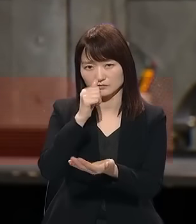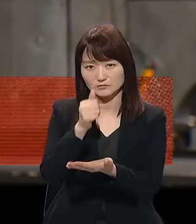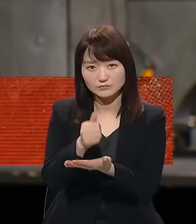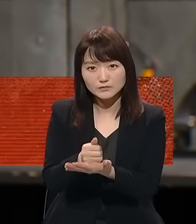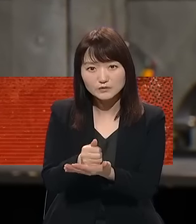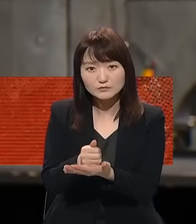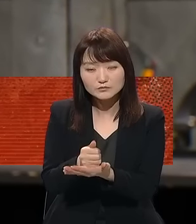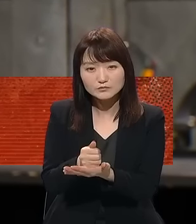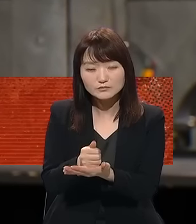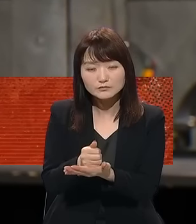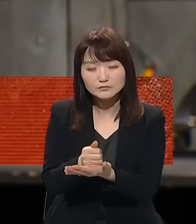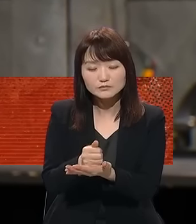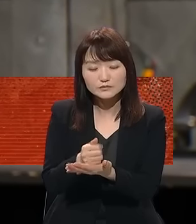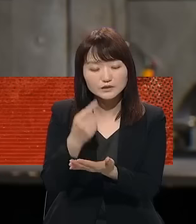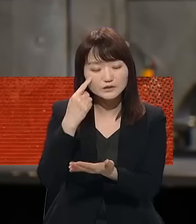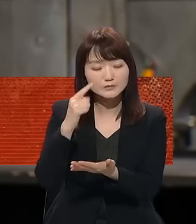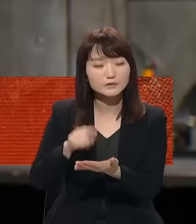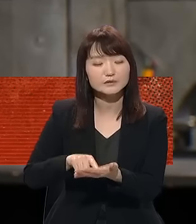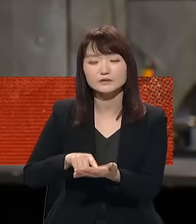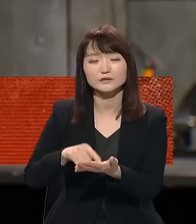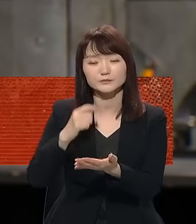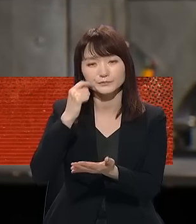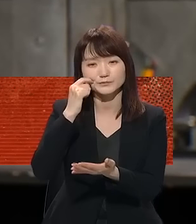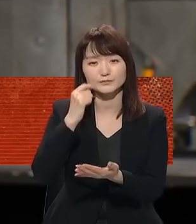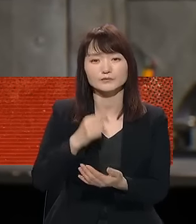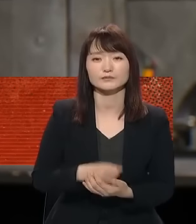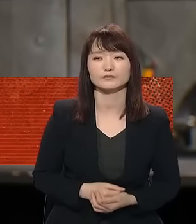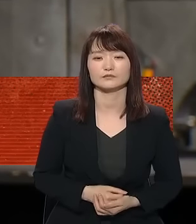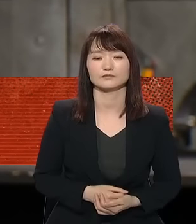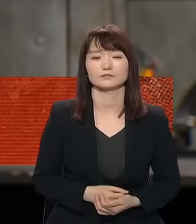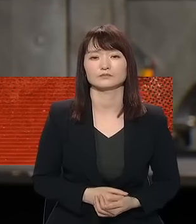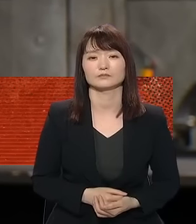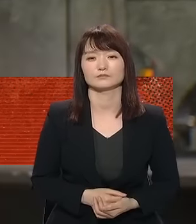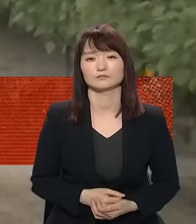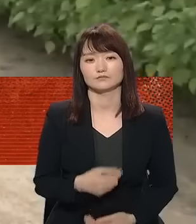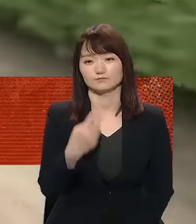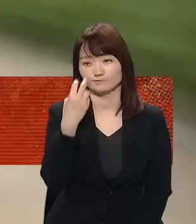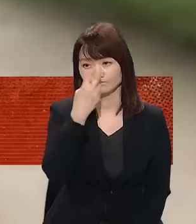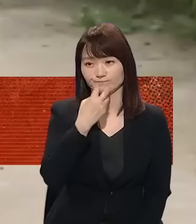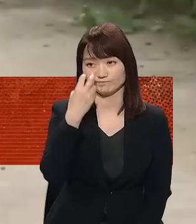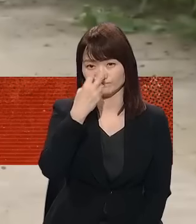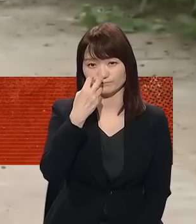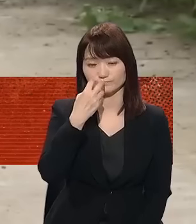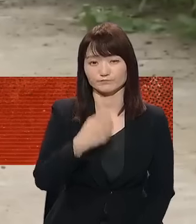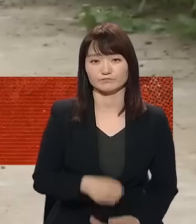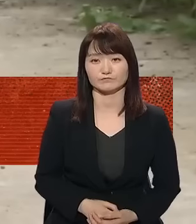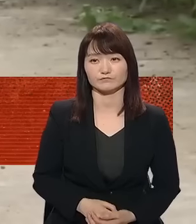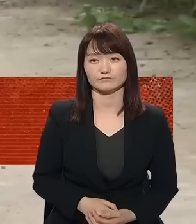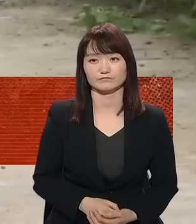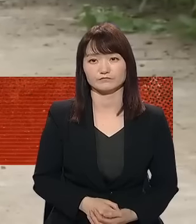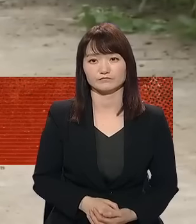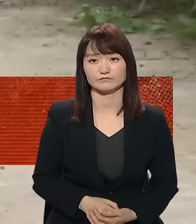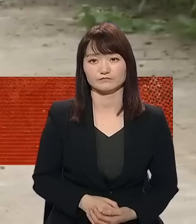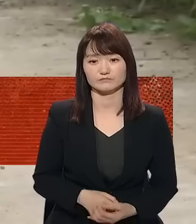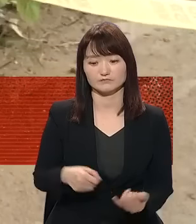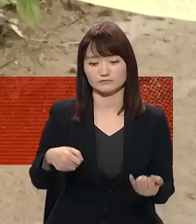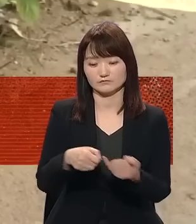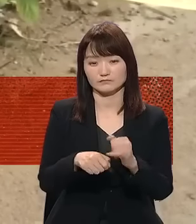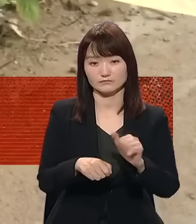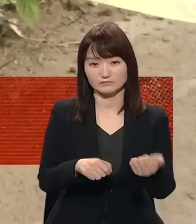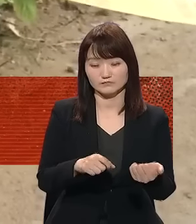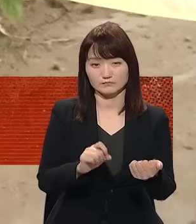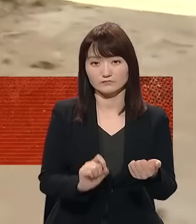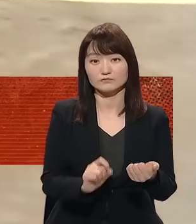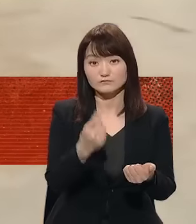수가 없었던 겁니다 그 부분이 좀 반전이었던 조사를 해 보니까 그 범행 동계에서 더 충격적인 이유를